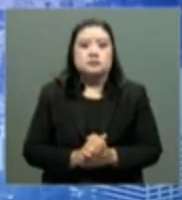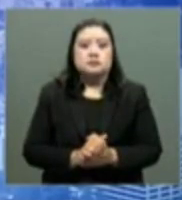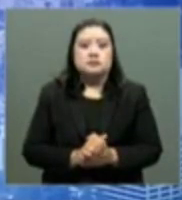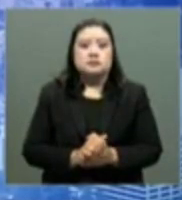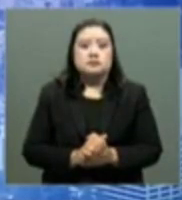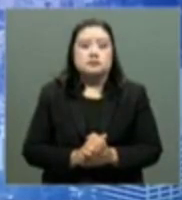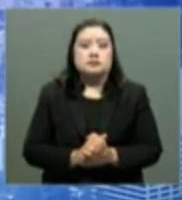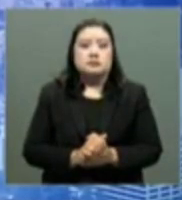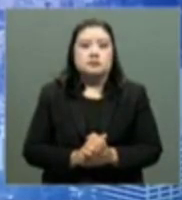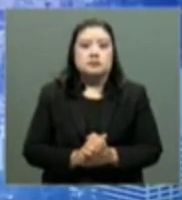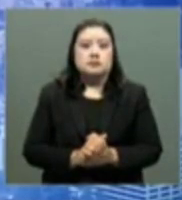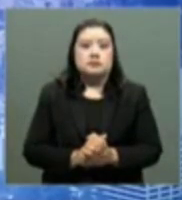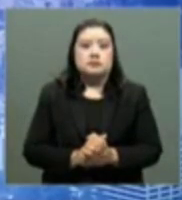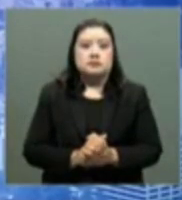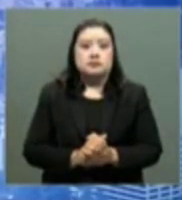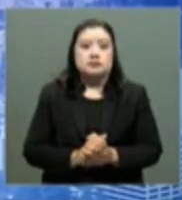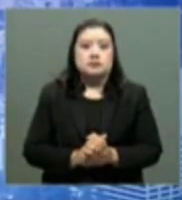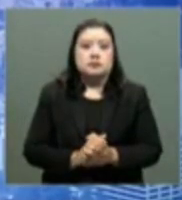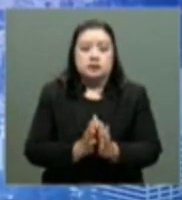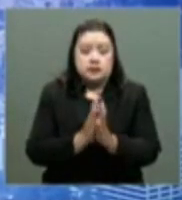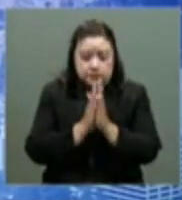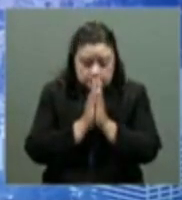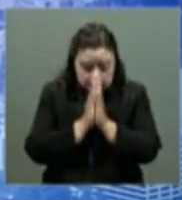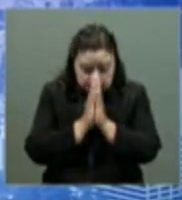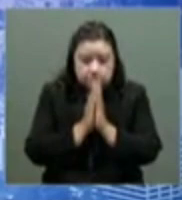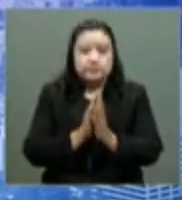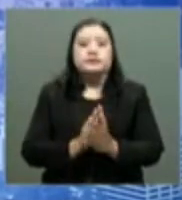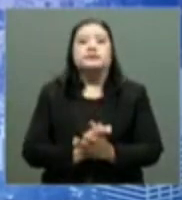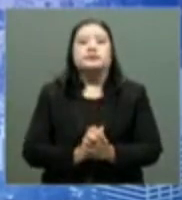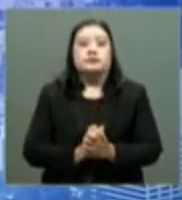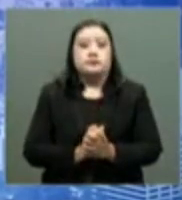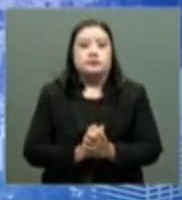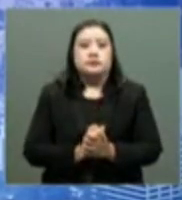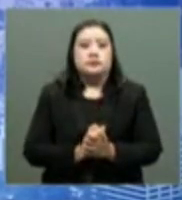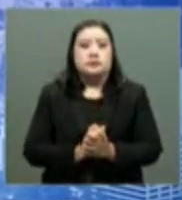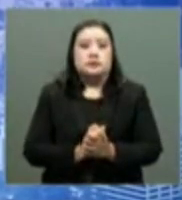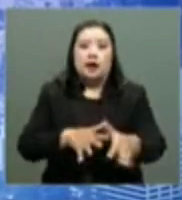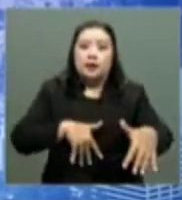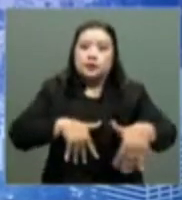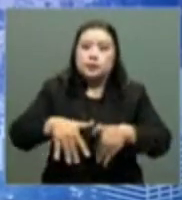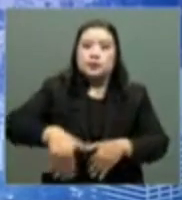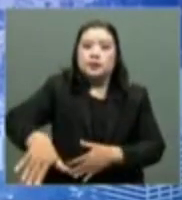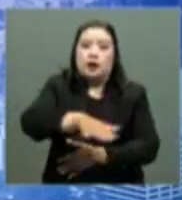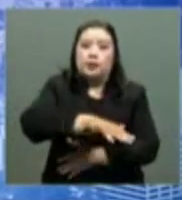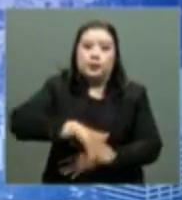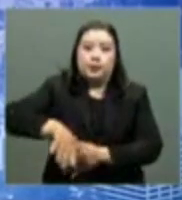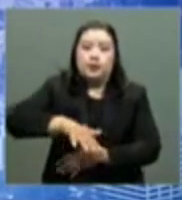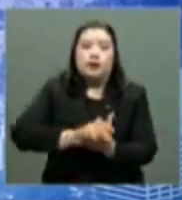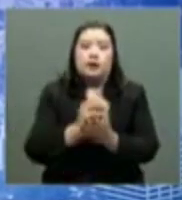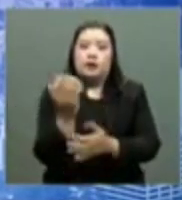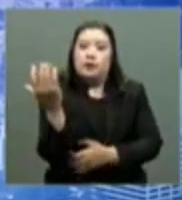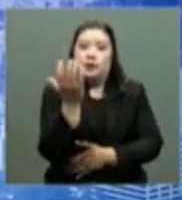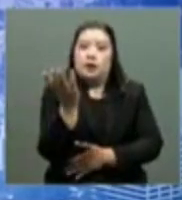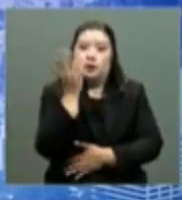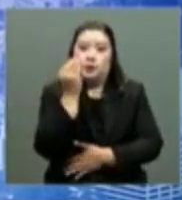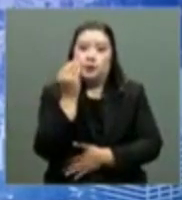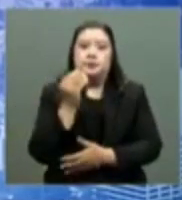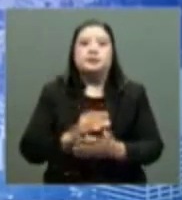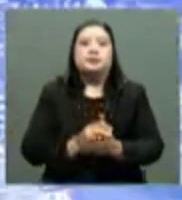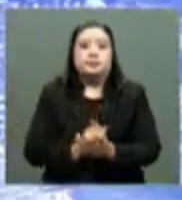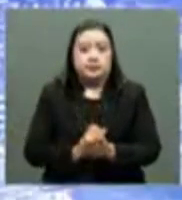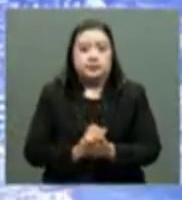กราบสวัสดีครับพี่น้องประชาชนแล้วก็ผู้ที่รับชมผ่านทางโทรทัศน์ทุกท่านนะ